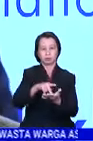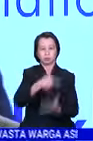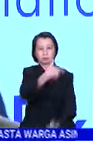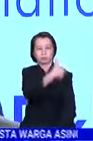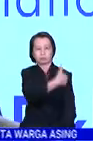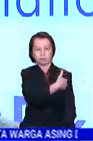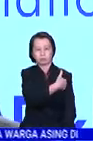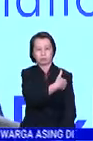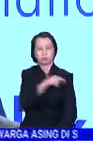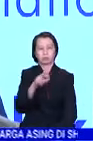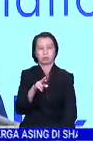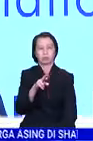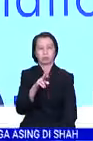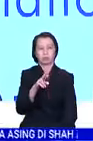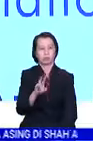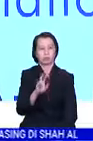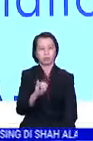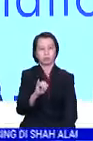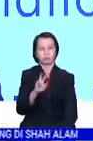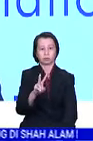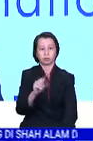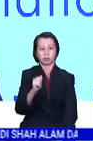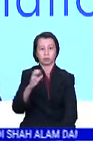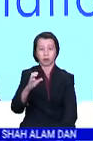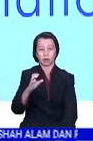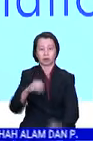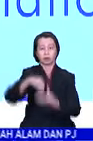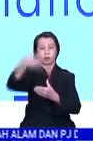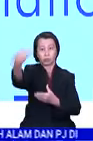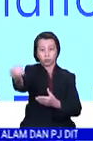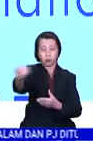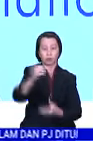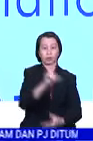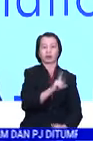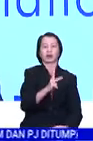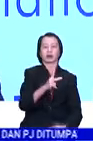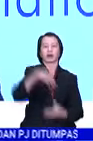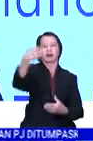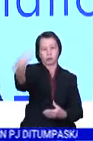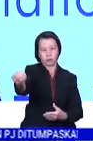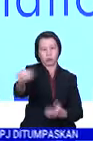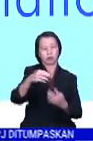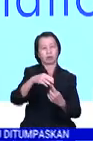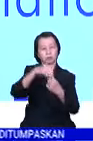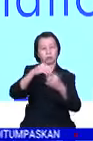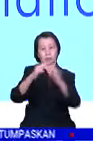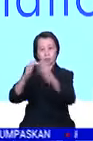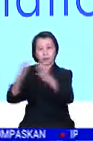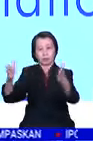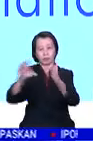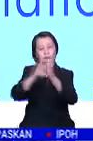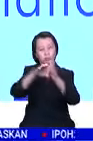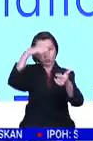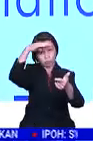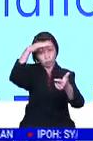vaksinasi REVAC ini di luar Lembah Klang, khususnya di bandar-bandar utama di